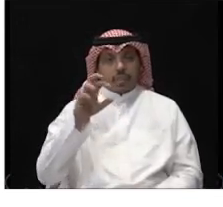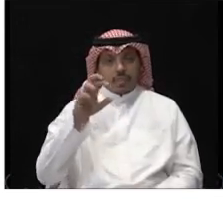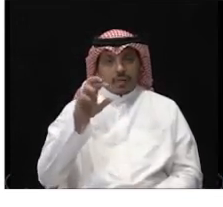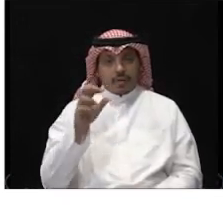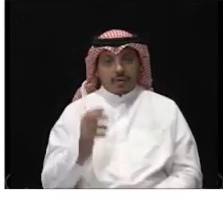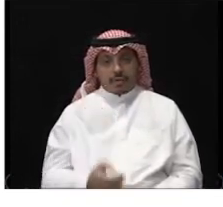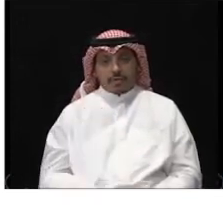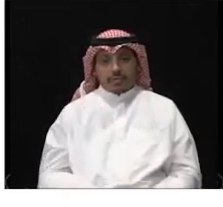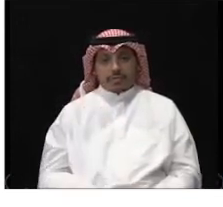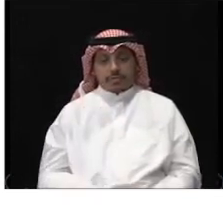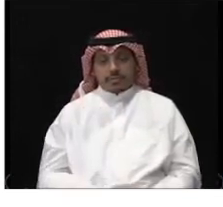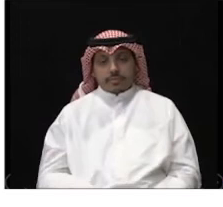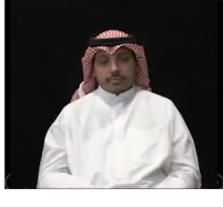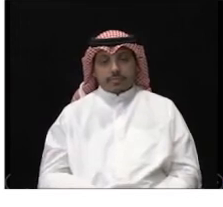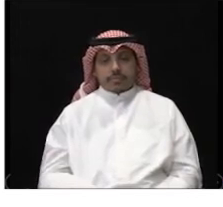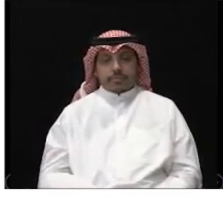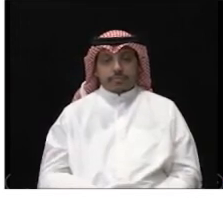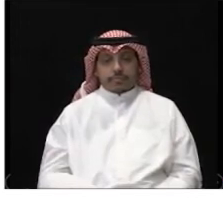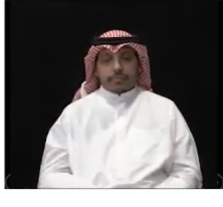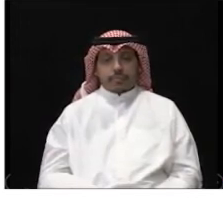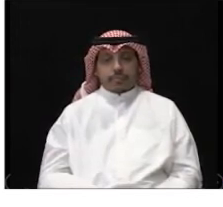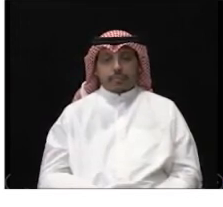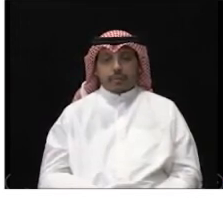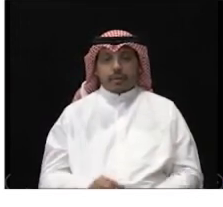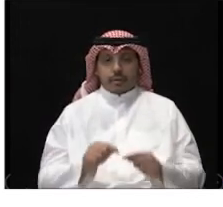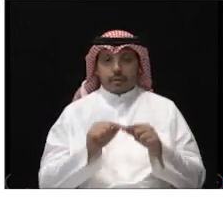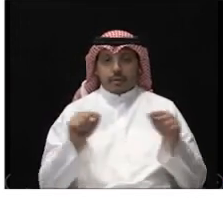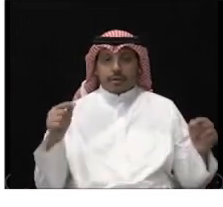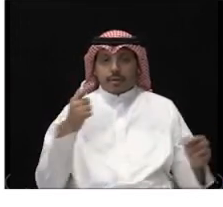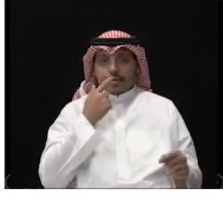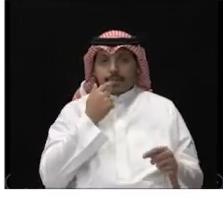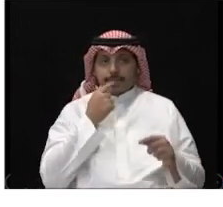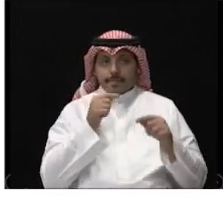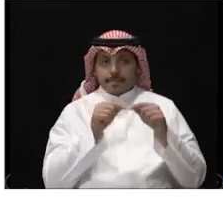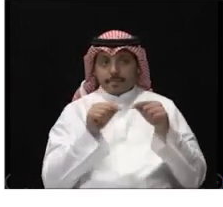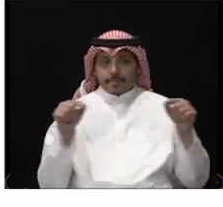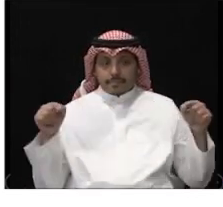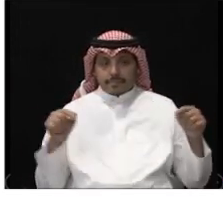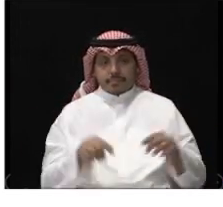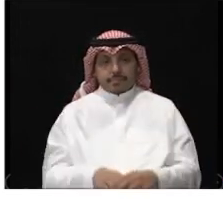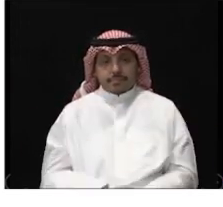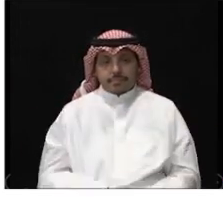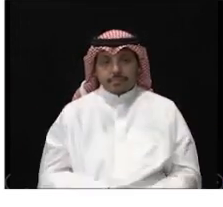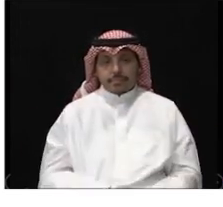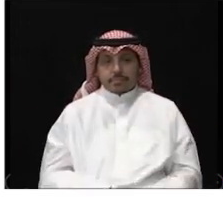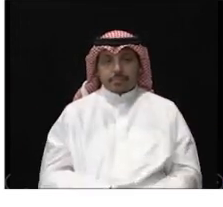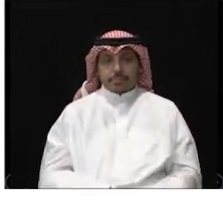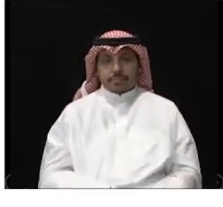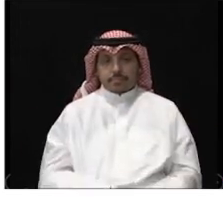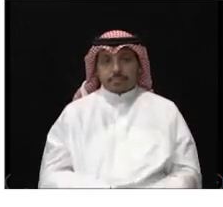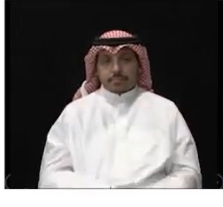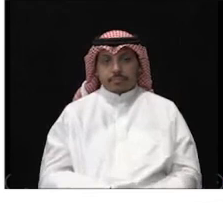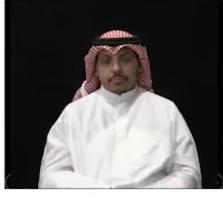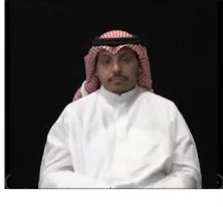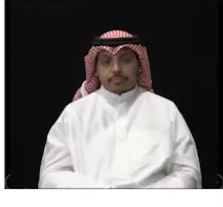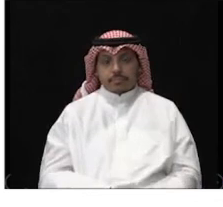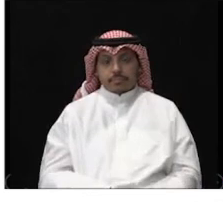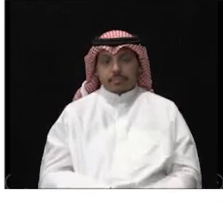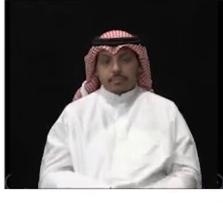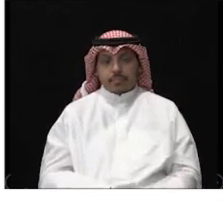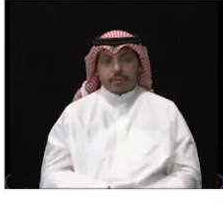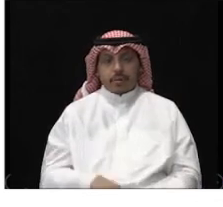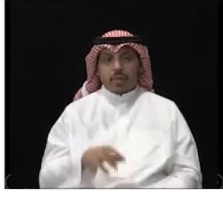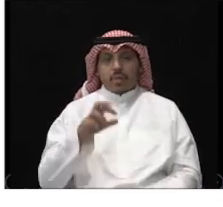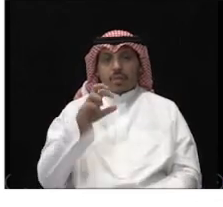وهو من الحروف التي تكتب على السطر، على السطر، السطر يعني الخط الأحمر، لاحظوا الذاء ما تنزل